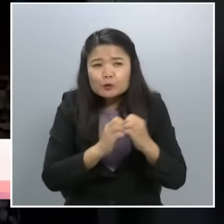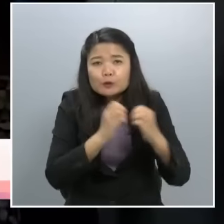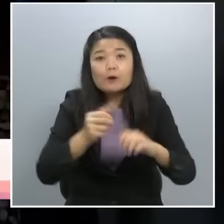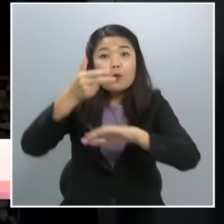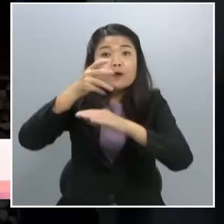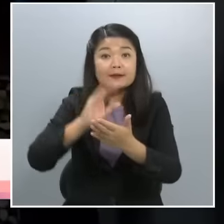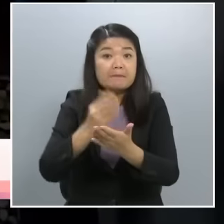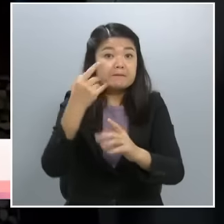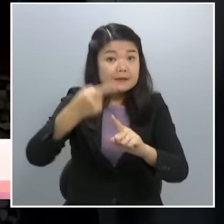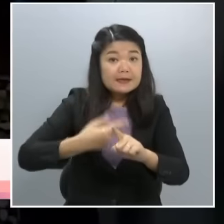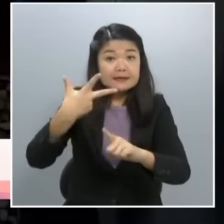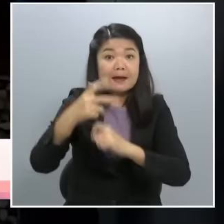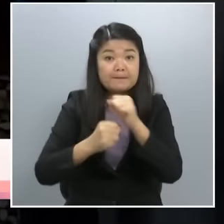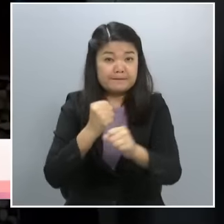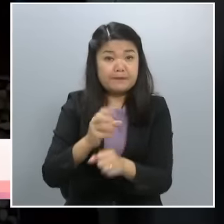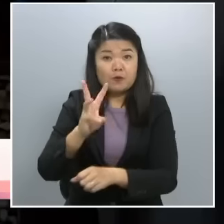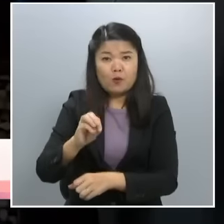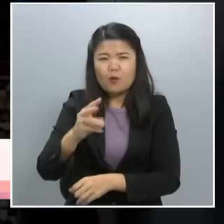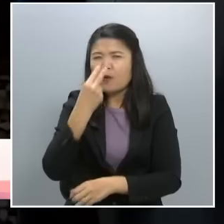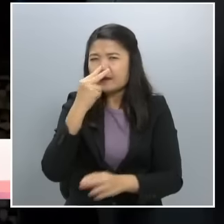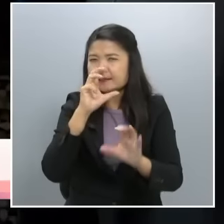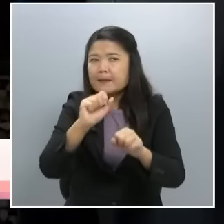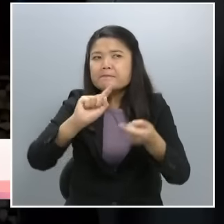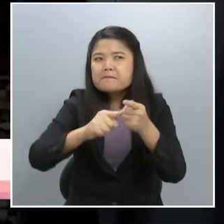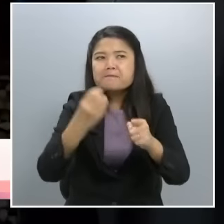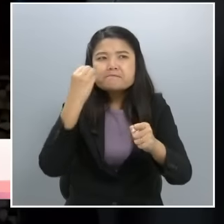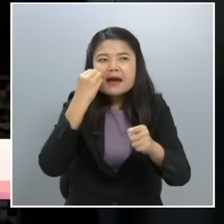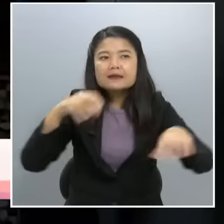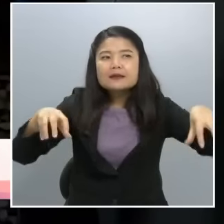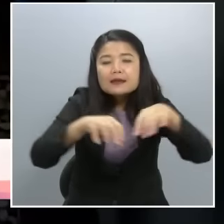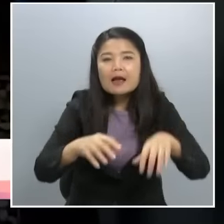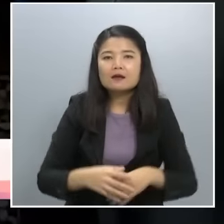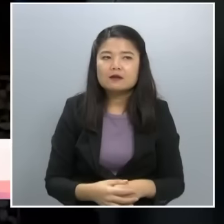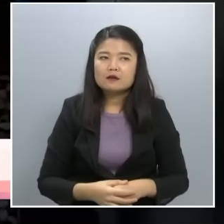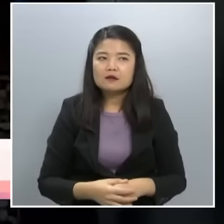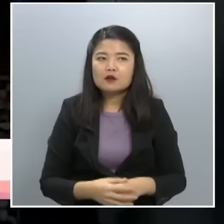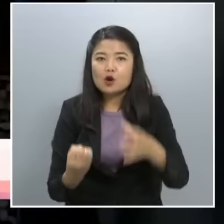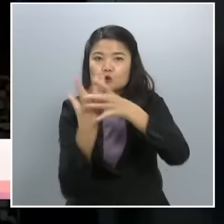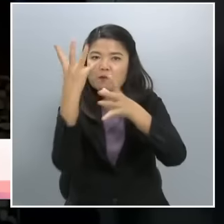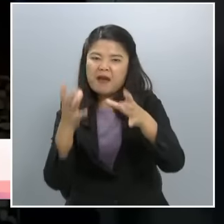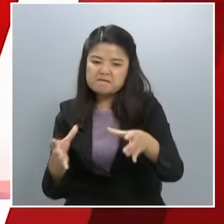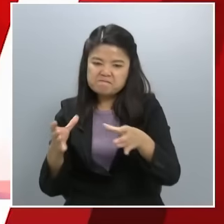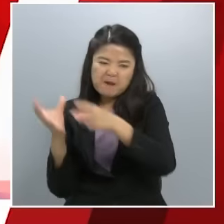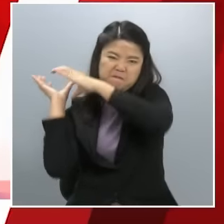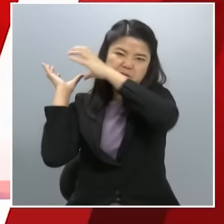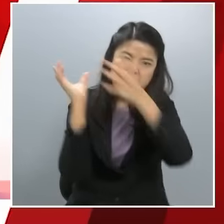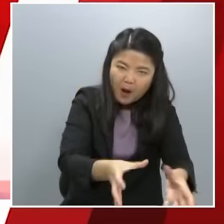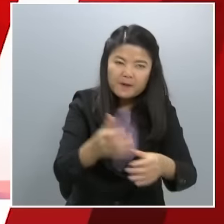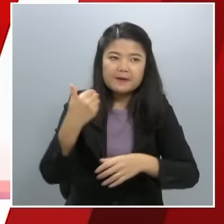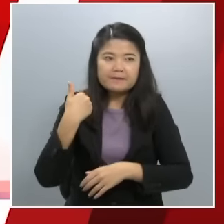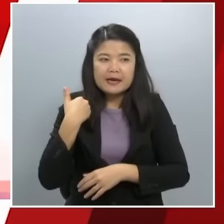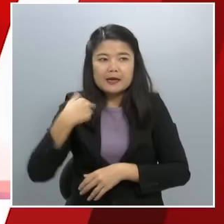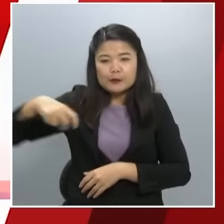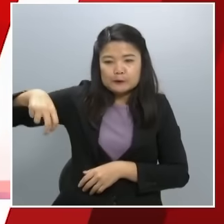มปี66จะเห็นพฤติกรรมของเพื่อนบ้านคือโวยวายและเอาตะถางต้นไม้ทุ่มลงพื้นค่ะเดินมาหน้าบ้